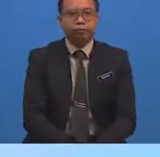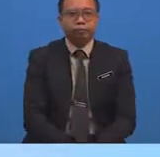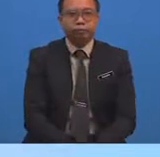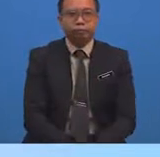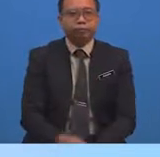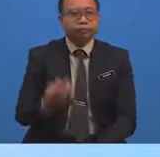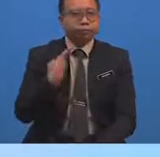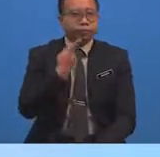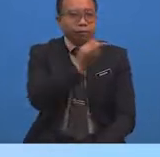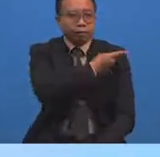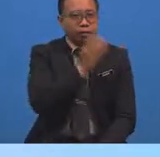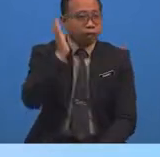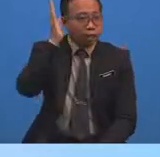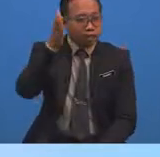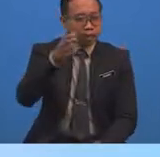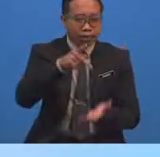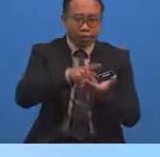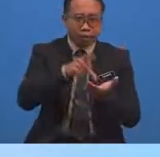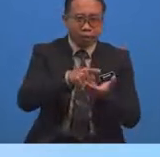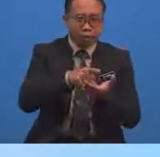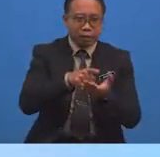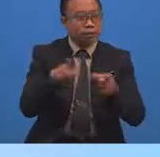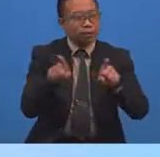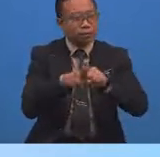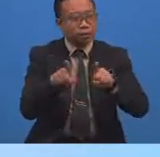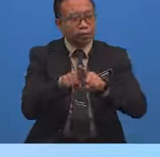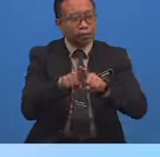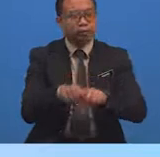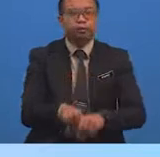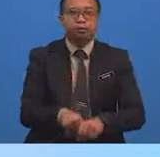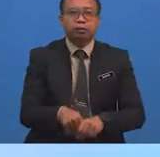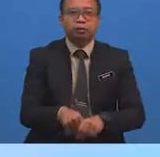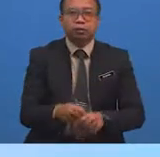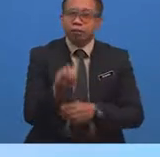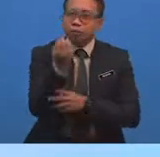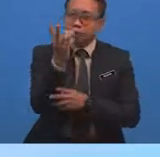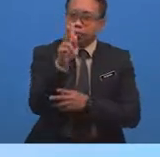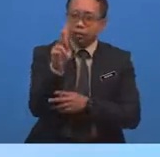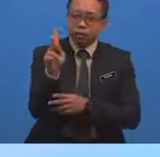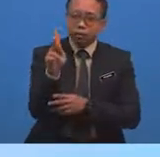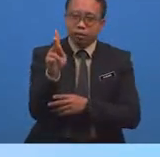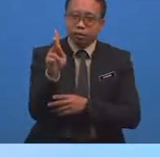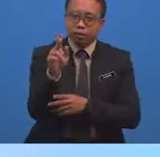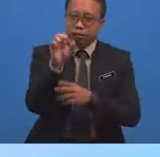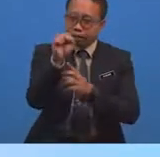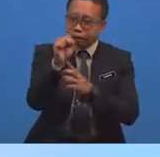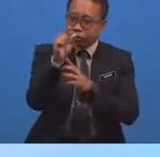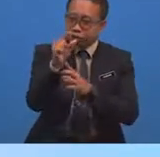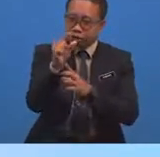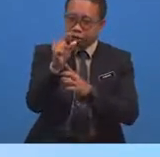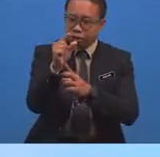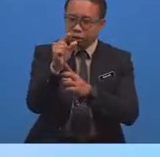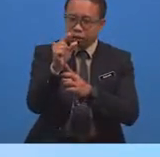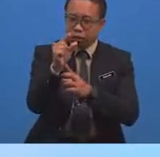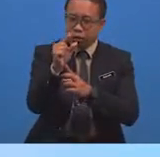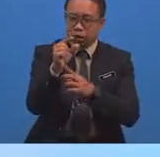kita akan mengira bersama-sama berapa Mekkah sentakan yang